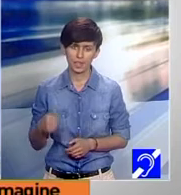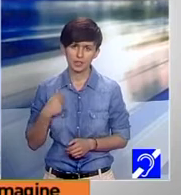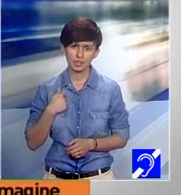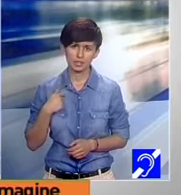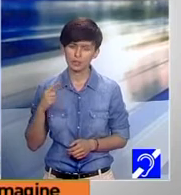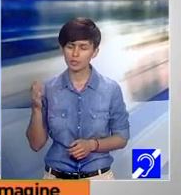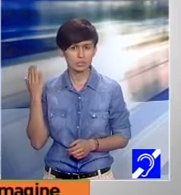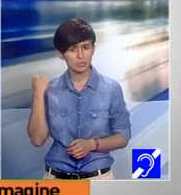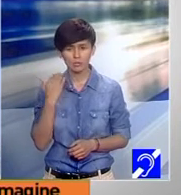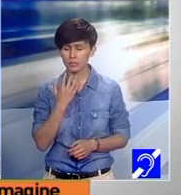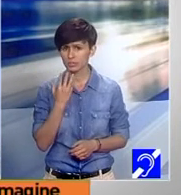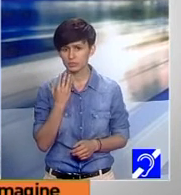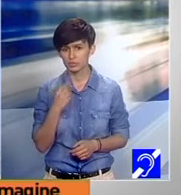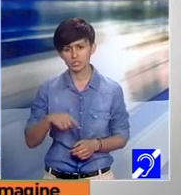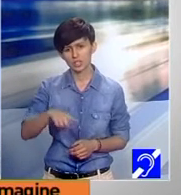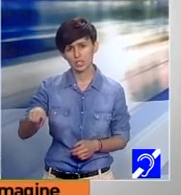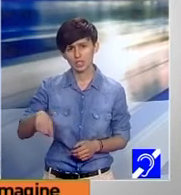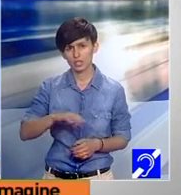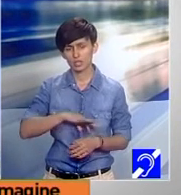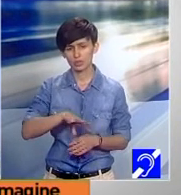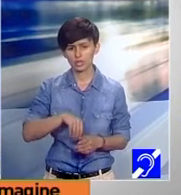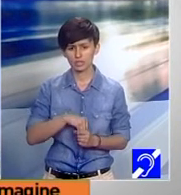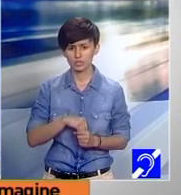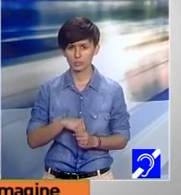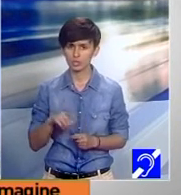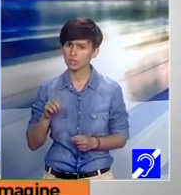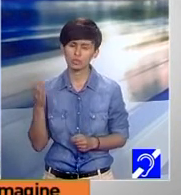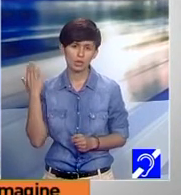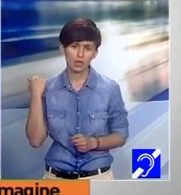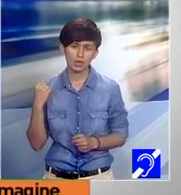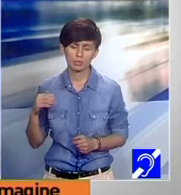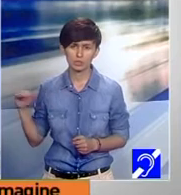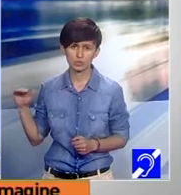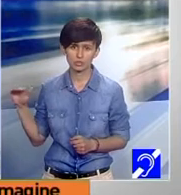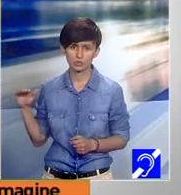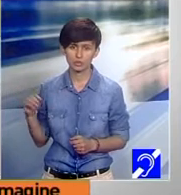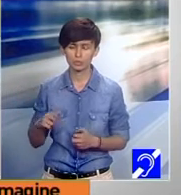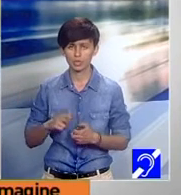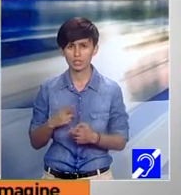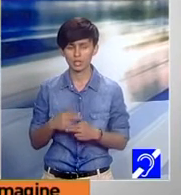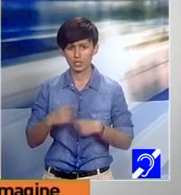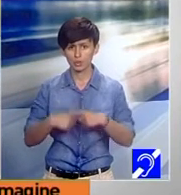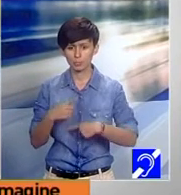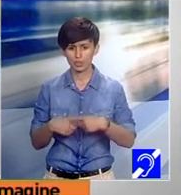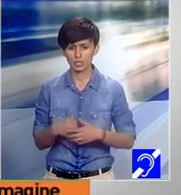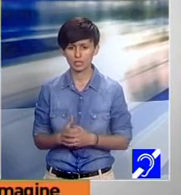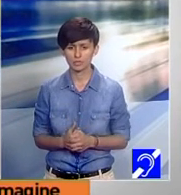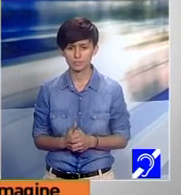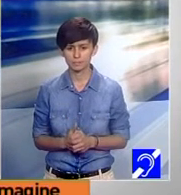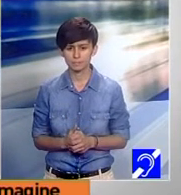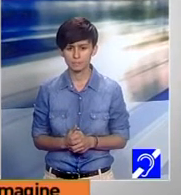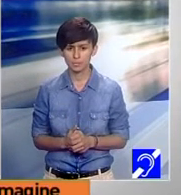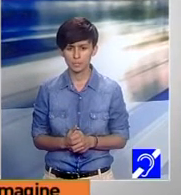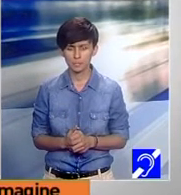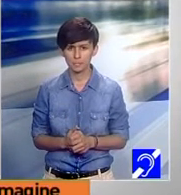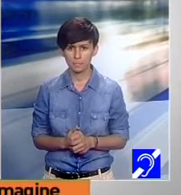noi în familie, nici în familia mea, nici în familia soțului, n-am avut niciun copil bolnav, niciun adult bolnav, să zicem că trebuie neapărat să facem.